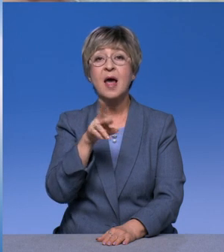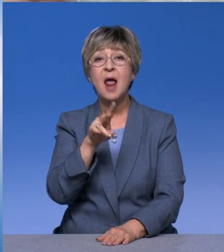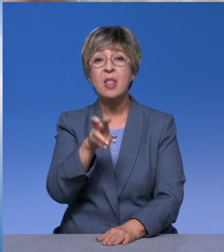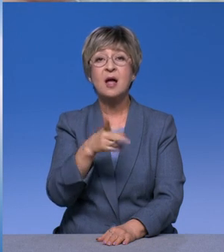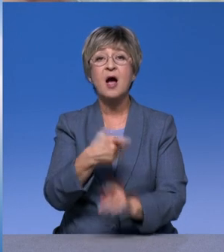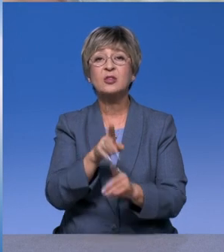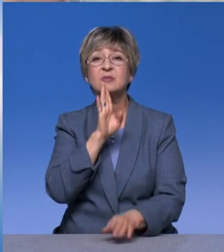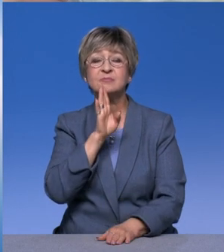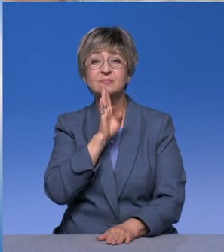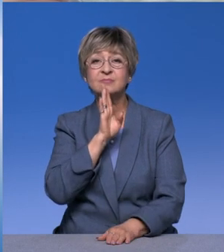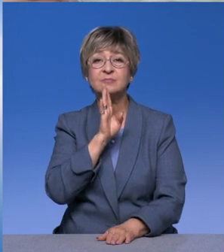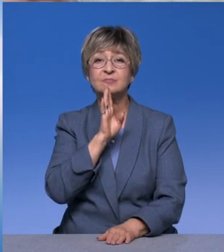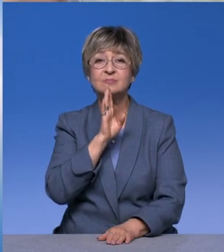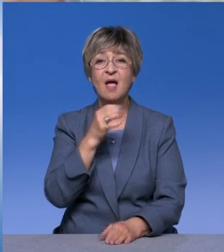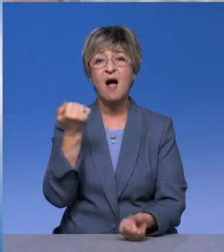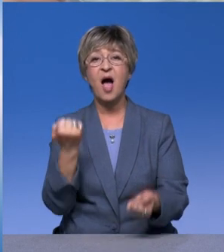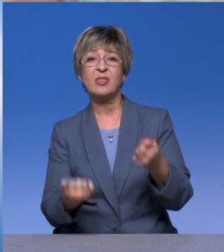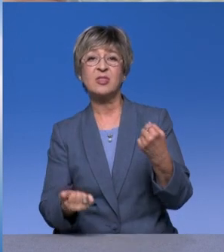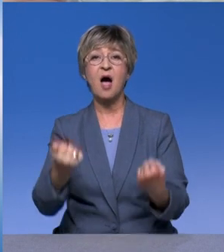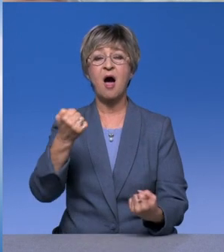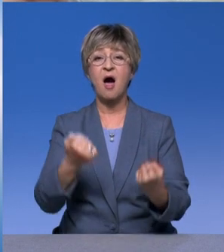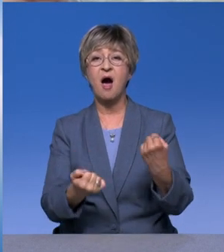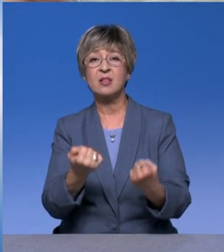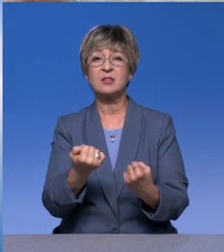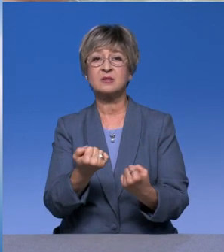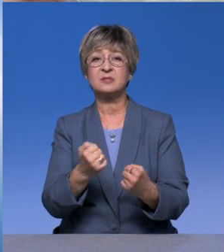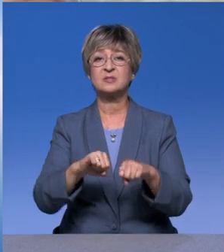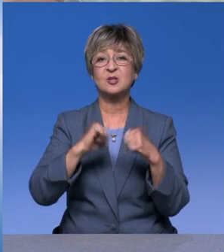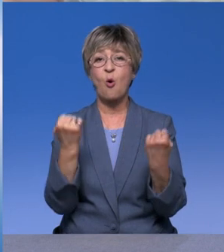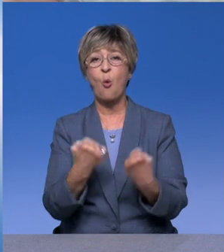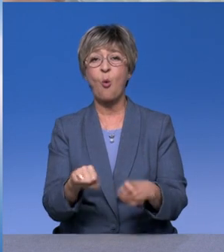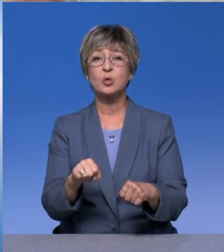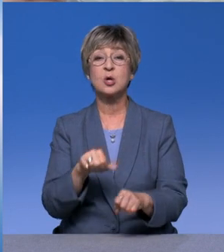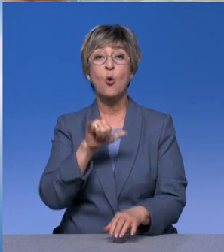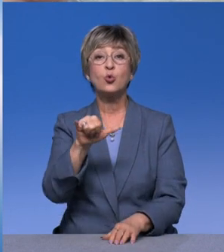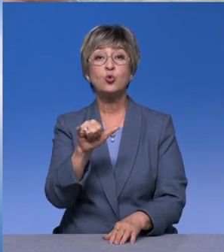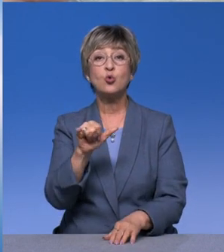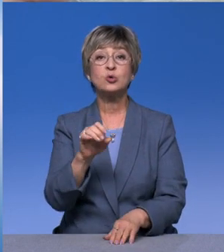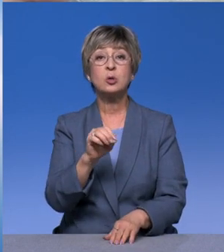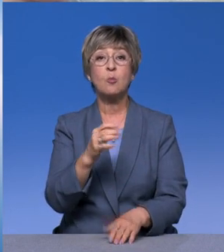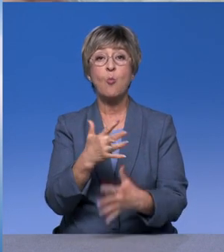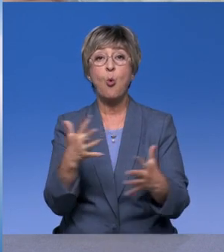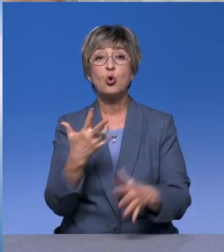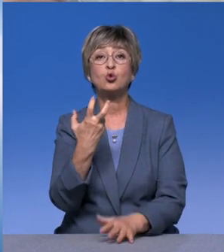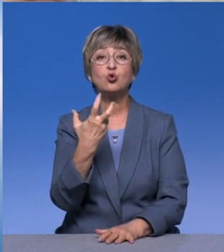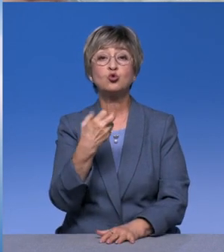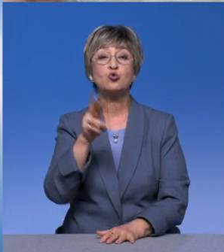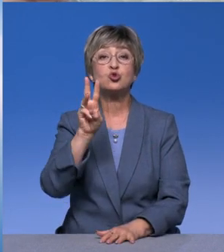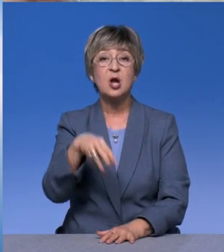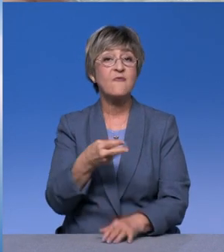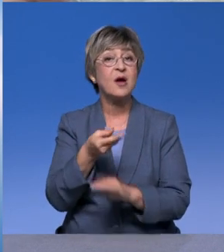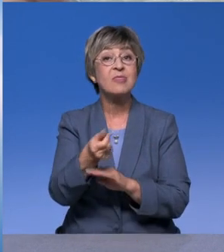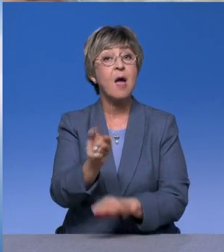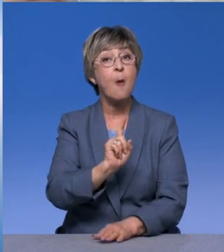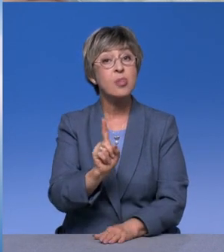каталась так прям лихо по столице, да? У нее там, по-моему, свыше 300 штрафов было, в том числе неоплаченных